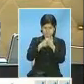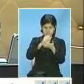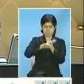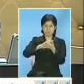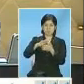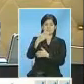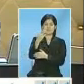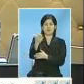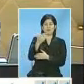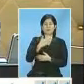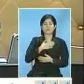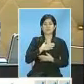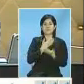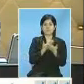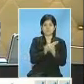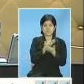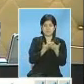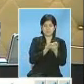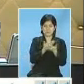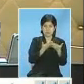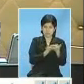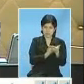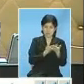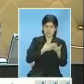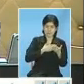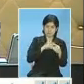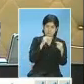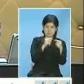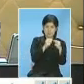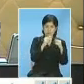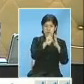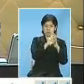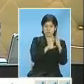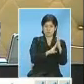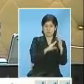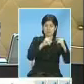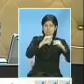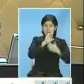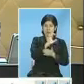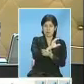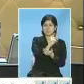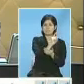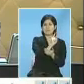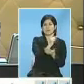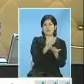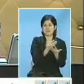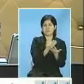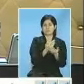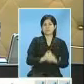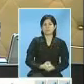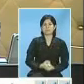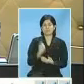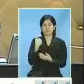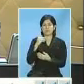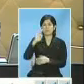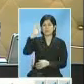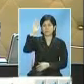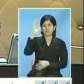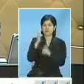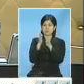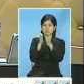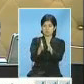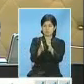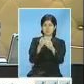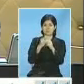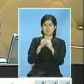นนะเดี๋ยวผมจะวิจัยว่าเข้าข้อบังคับหรือไม่ท่านฝ่าฝืนข้อบังคับหรือไม่เพราะข้อประท้วงท่านสุนัยน